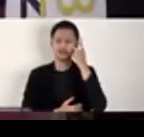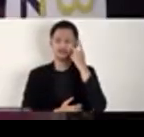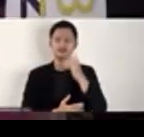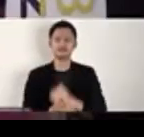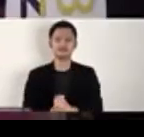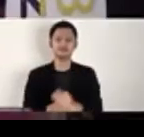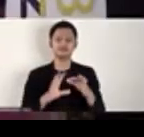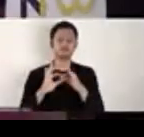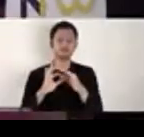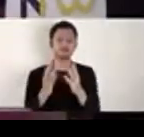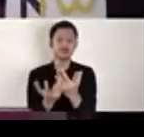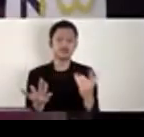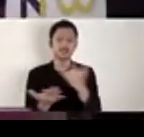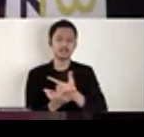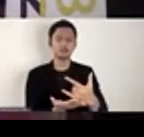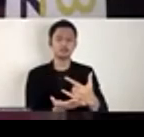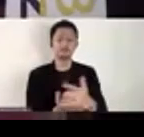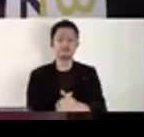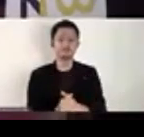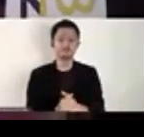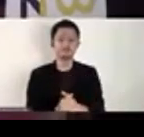kemitraan dengan masyarakat dan